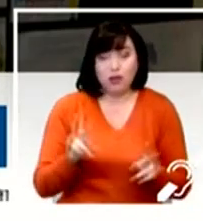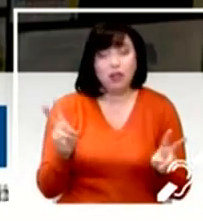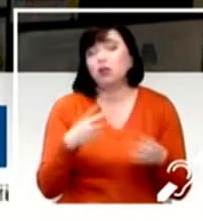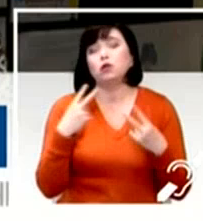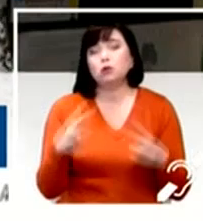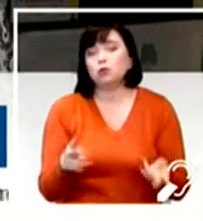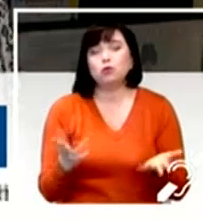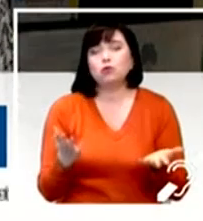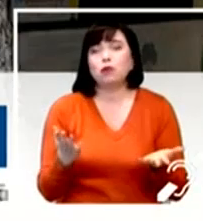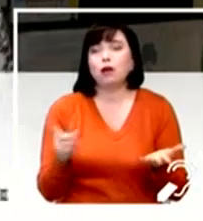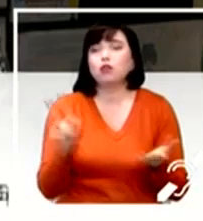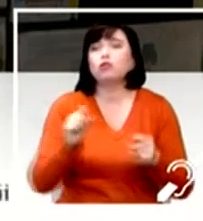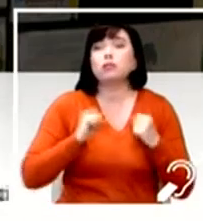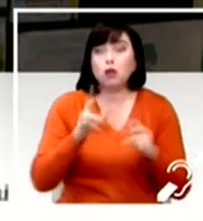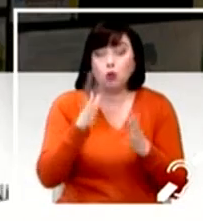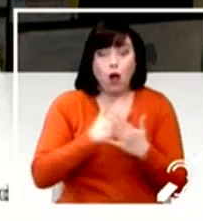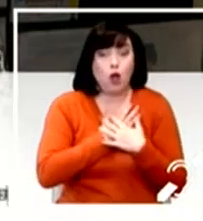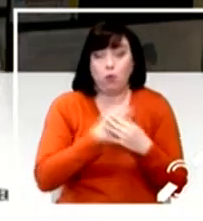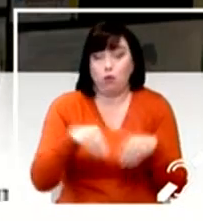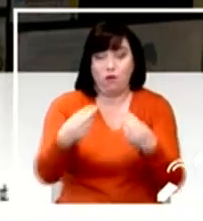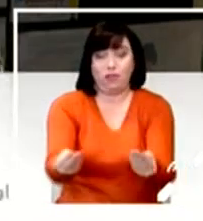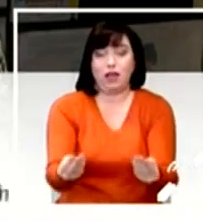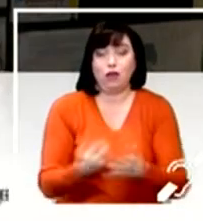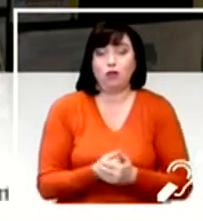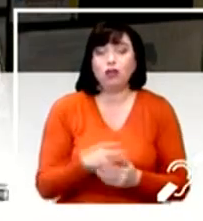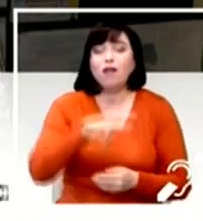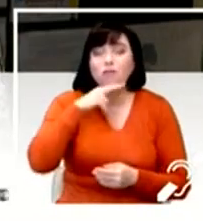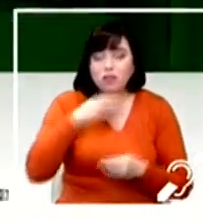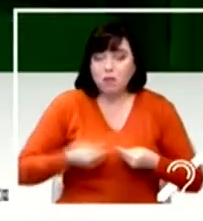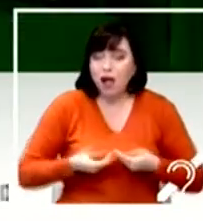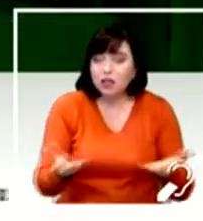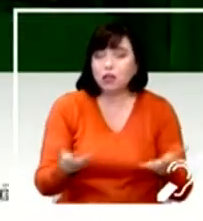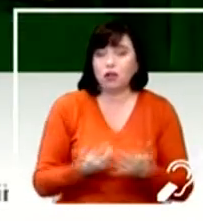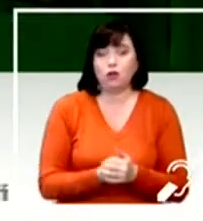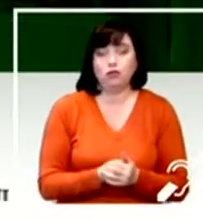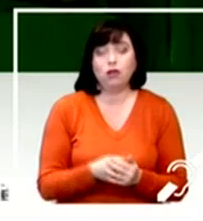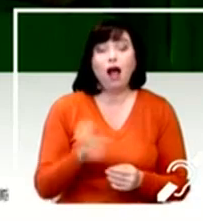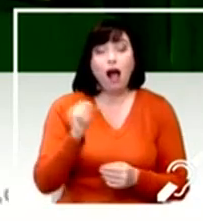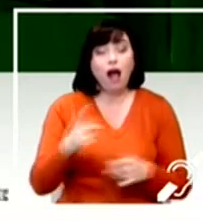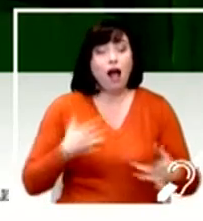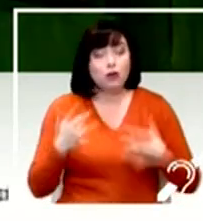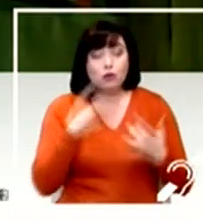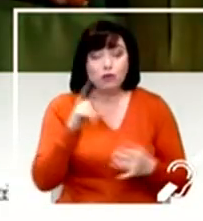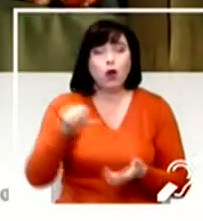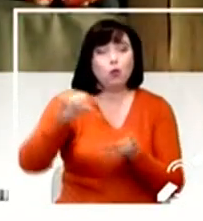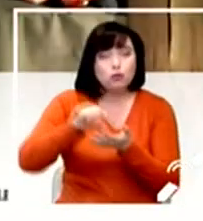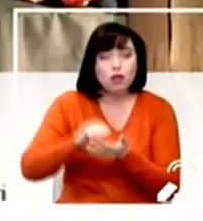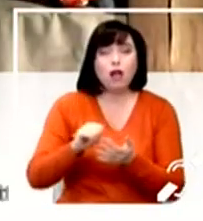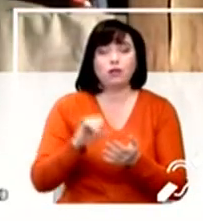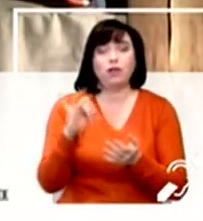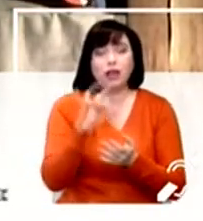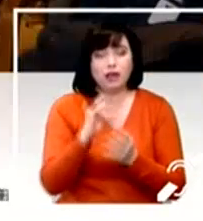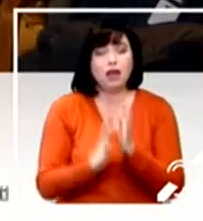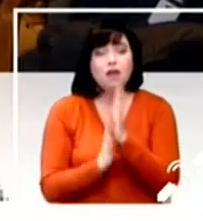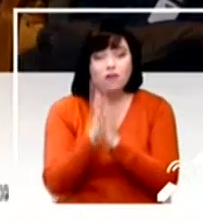îi uimești cu nimic, dă-le doar dragostea. Dragostea și atenția pe care o merită. Iar actorii spun că au evoluat și au crescut odată